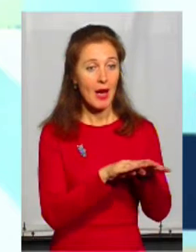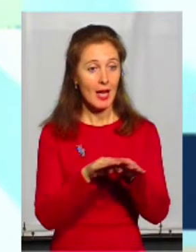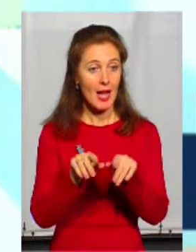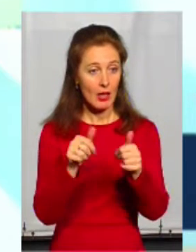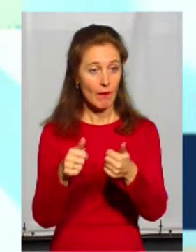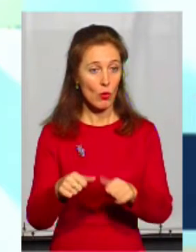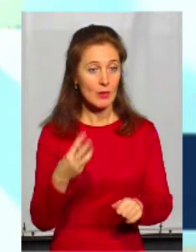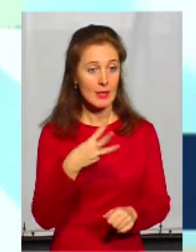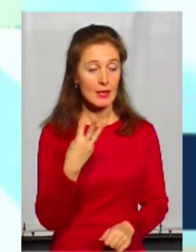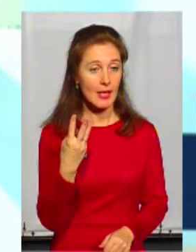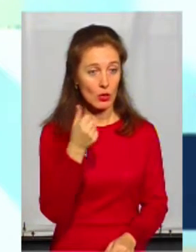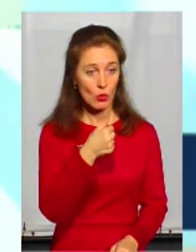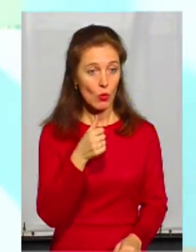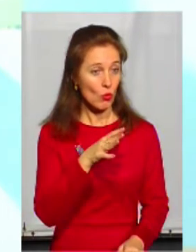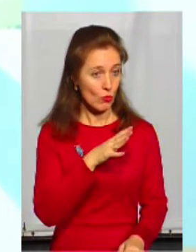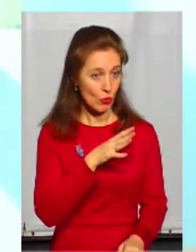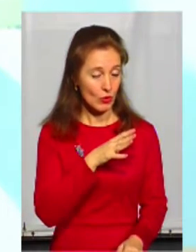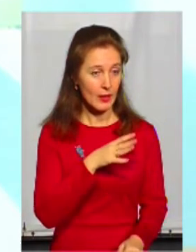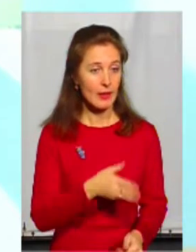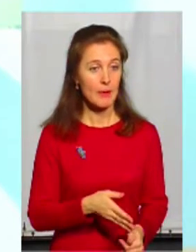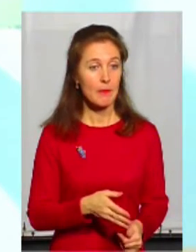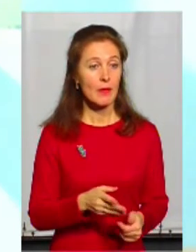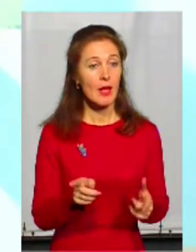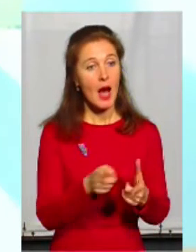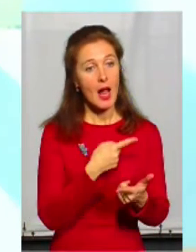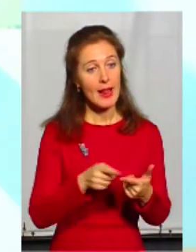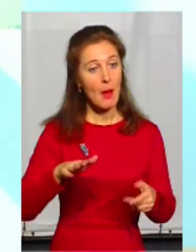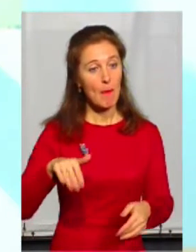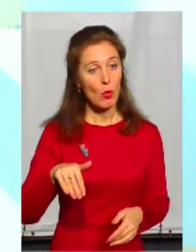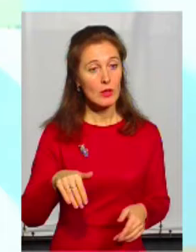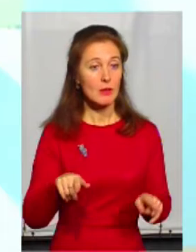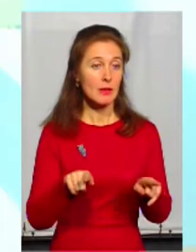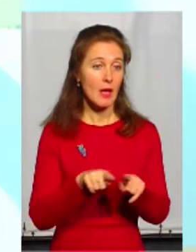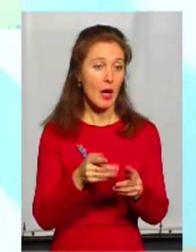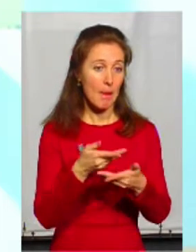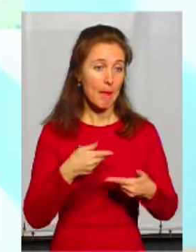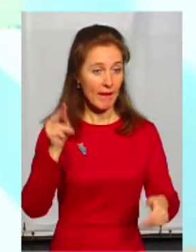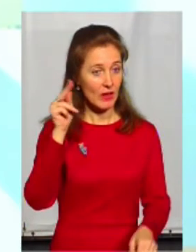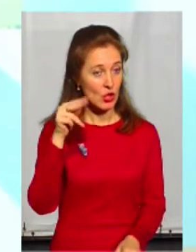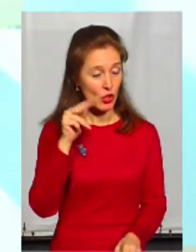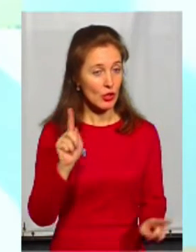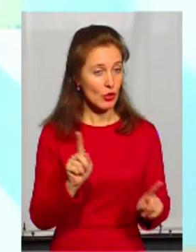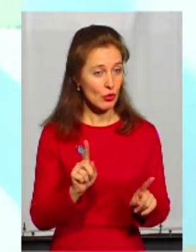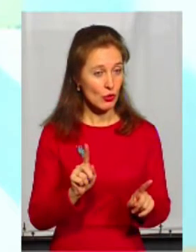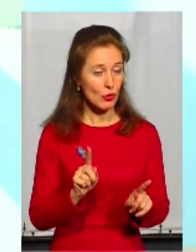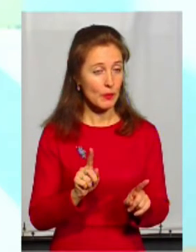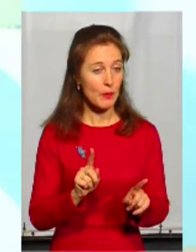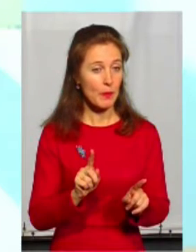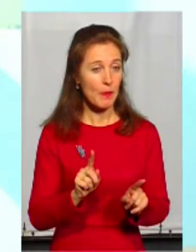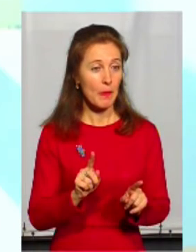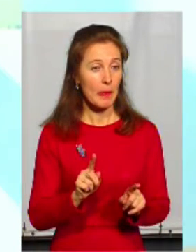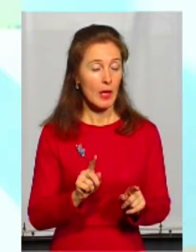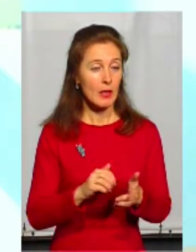правописі 33-го року якраз і були. Так, але потім так, потім ми вчили, що це тільки іменники на позначення